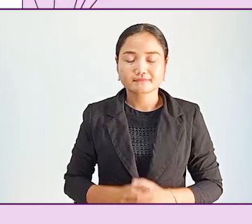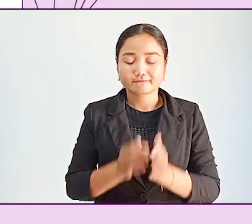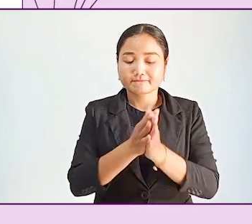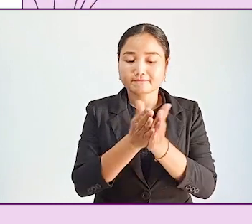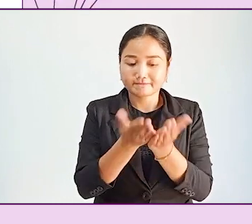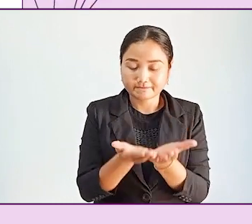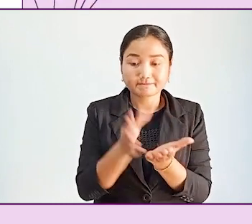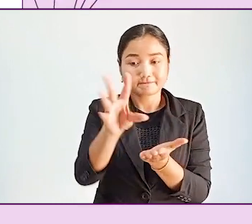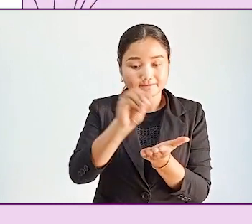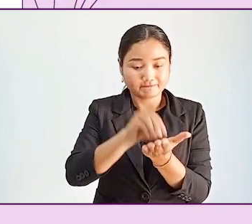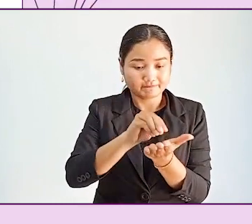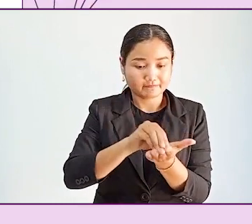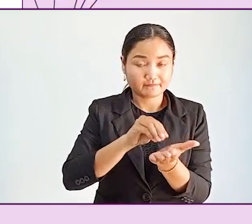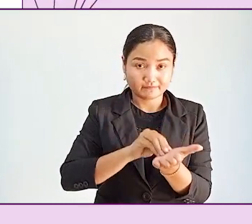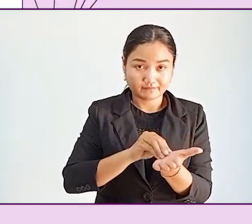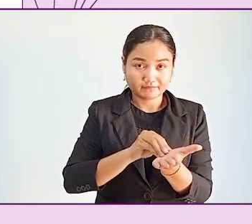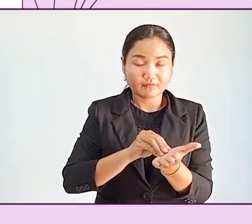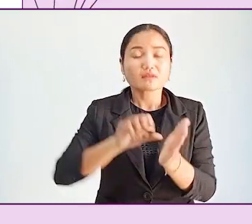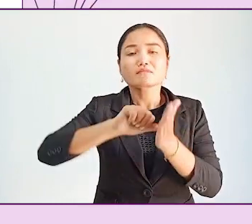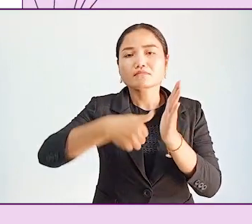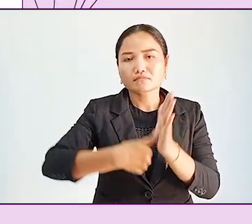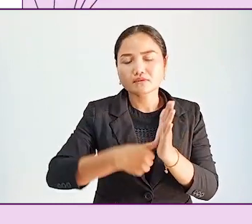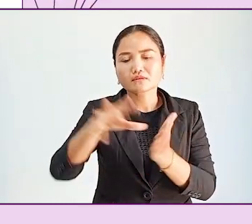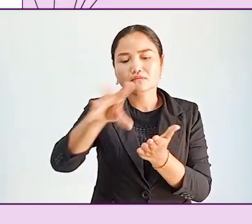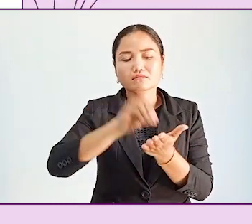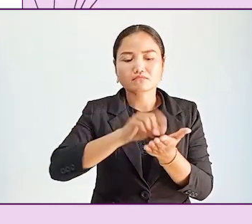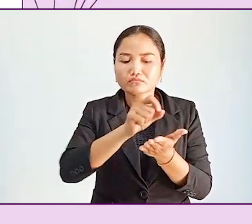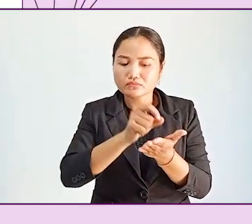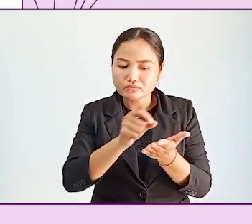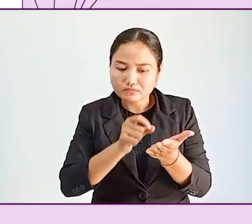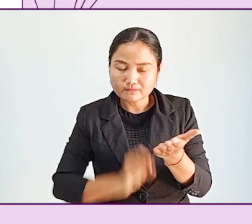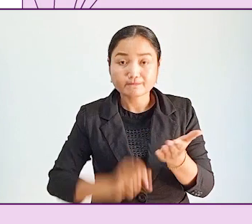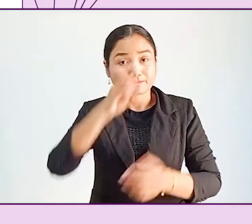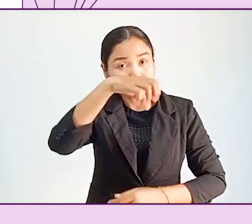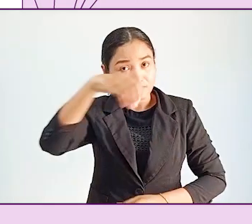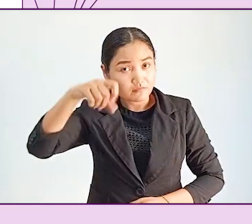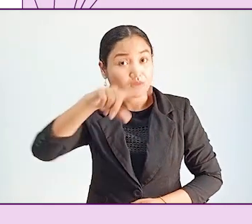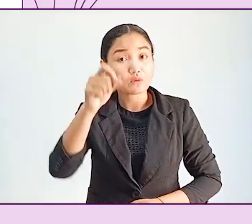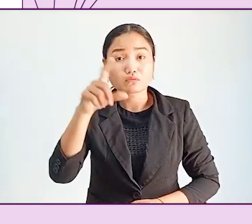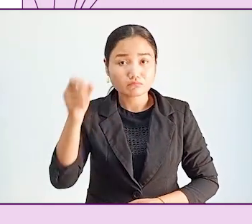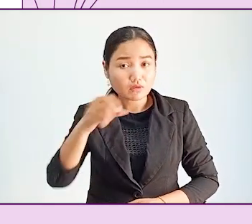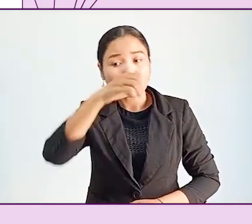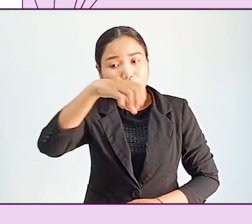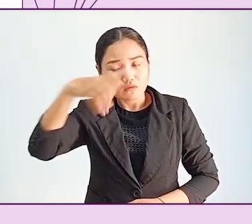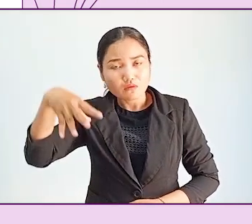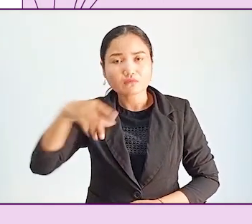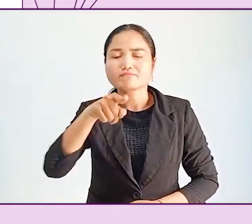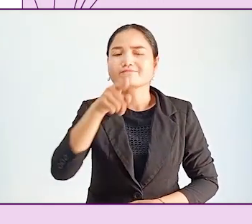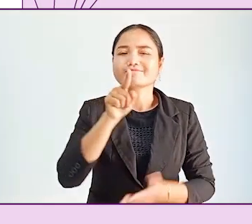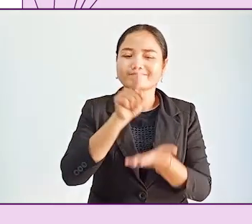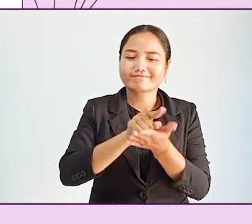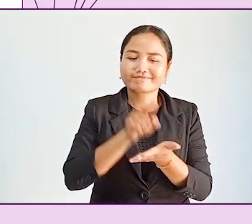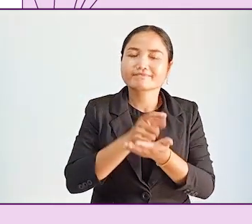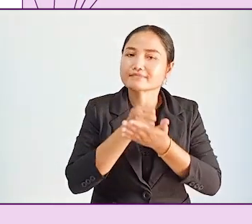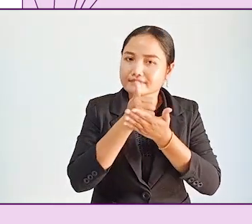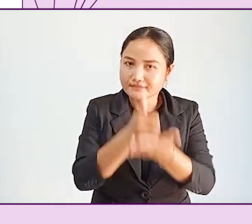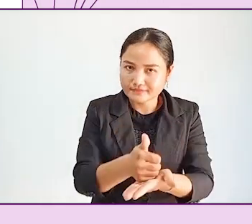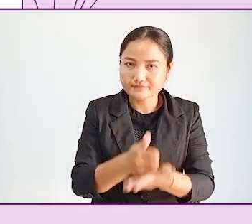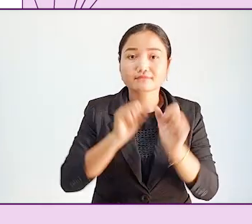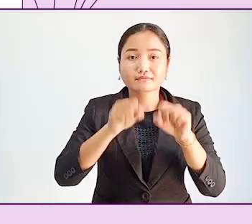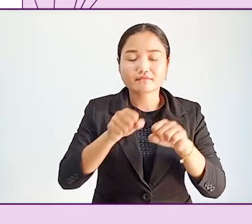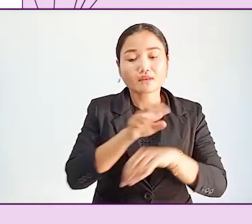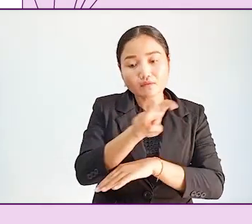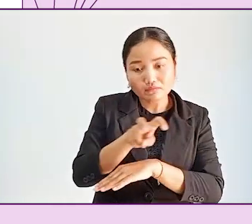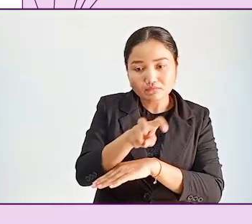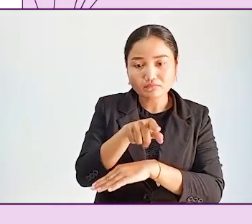Còn nó tra chi vật cắm Cứ chi ca có tra tục trong nôi trong nai Bởi trăm tháng ngày đồ ba chi vật cắm nè Vì miễn sẽ là xâm khăn nè Bởi vì chuối